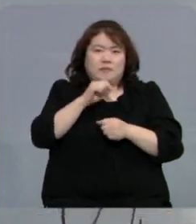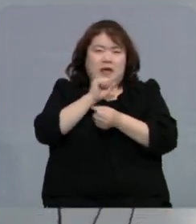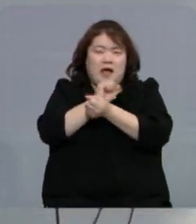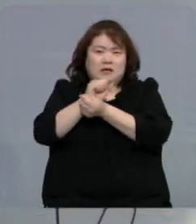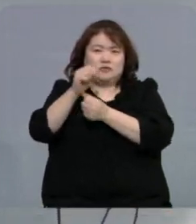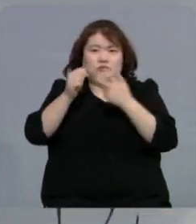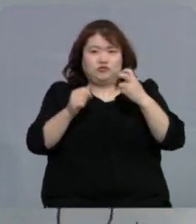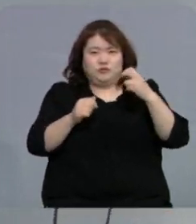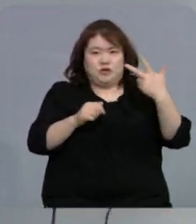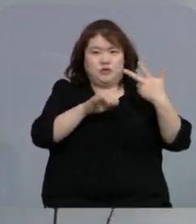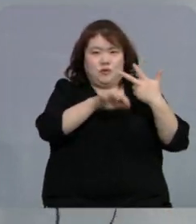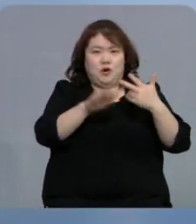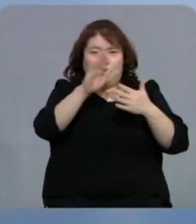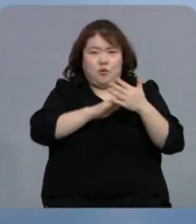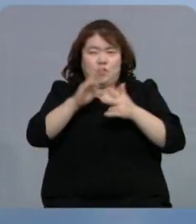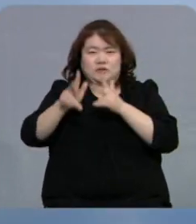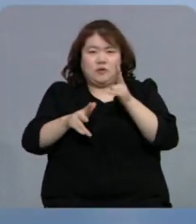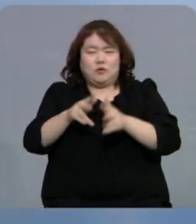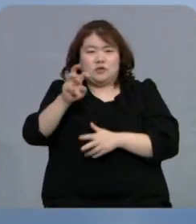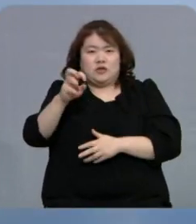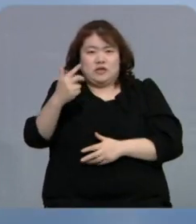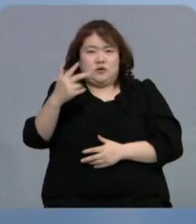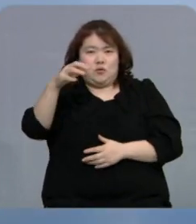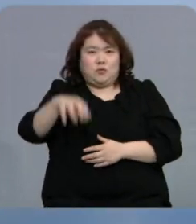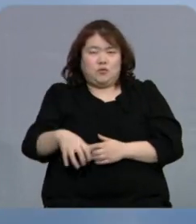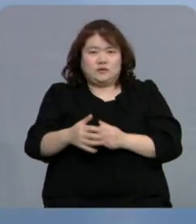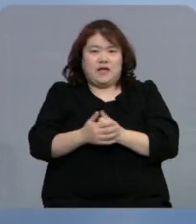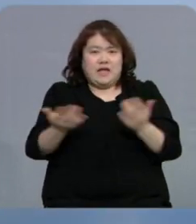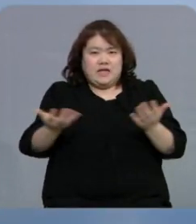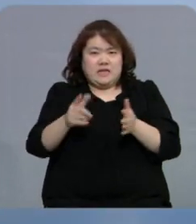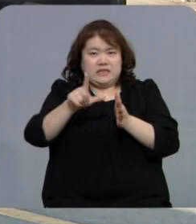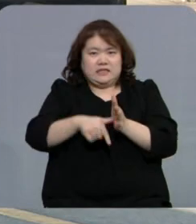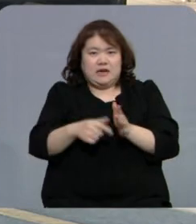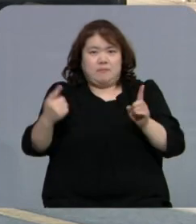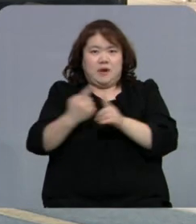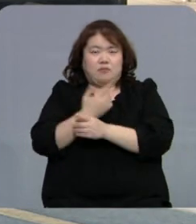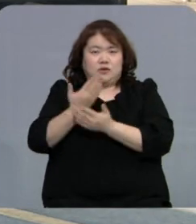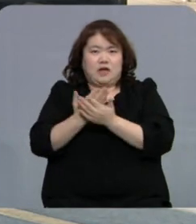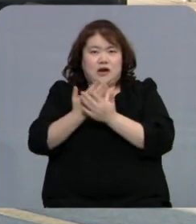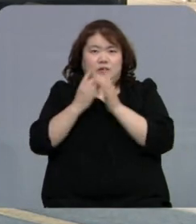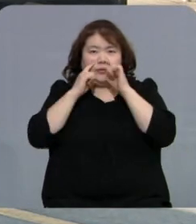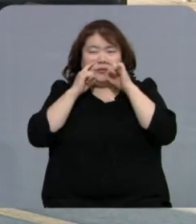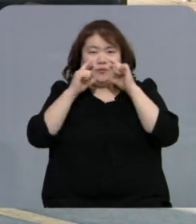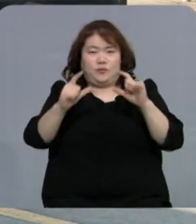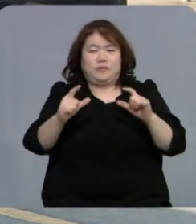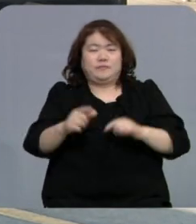28곳과 공공사업장 37곳에 조업시간을 변경할 것을 통보했습니다.